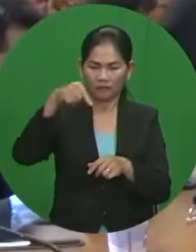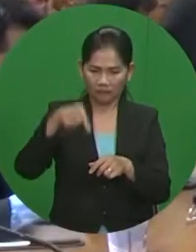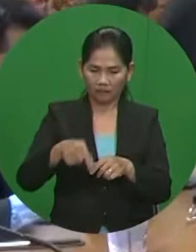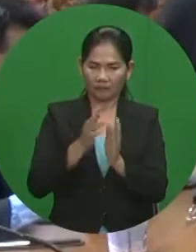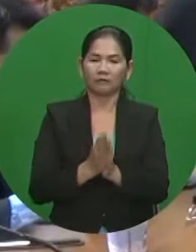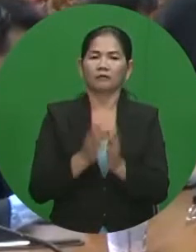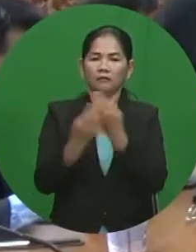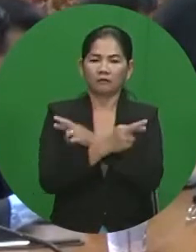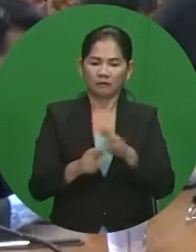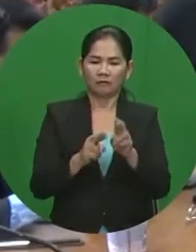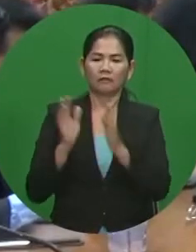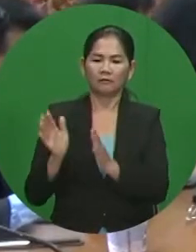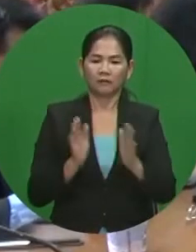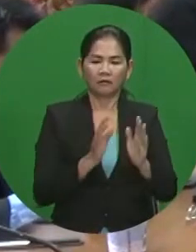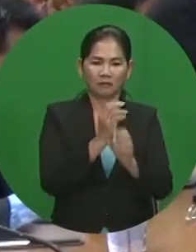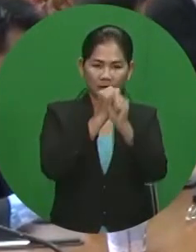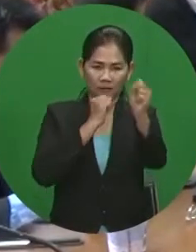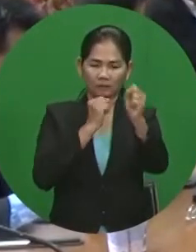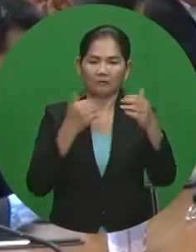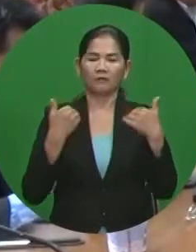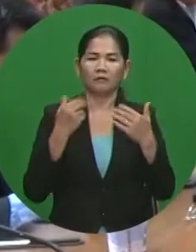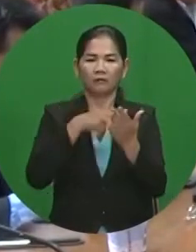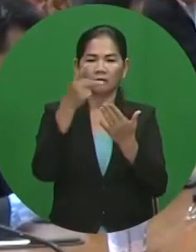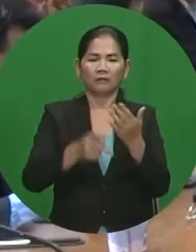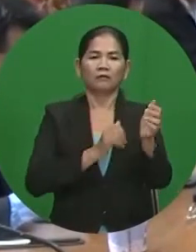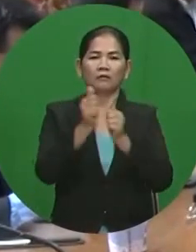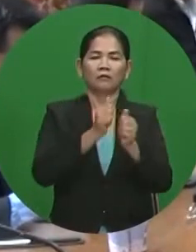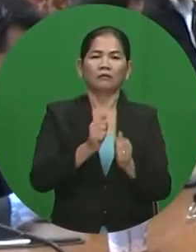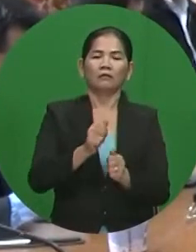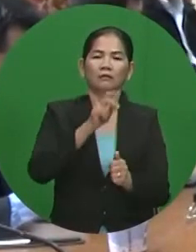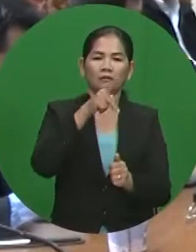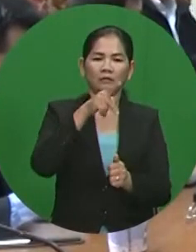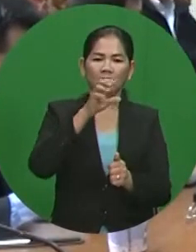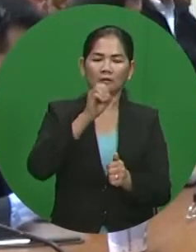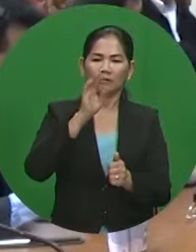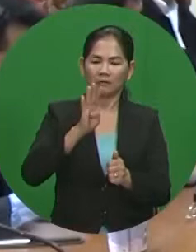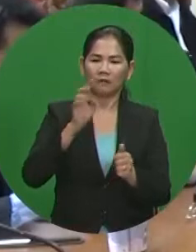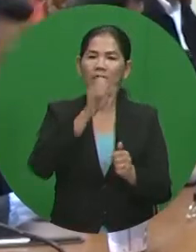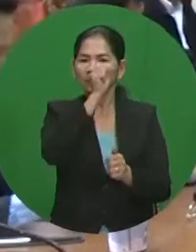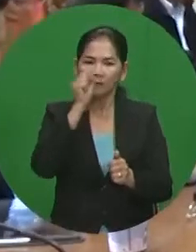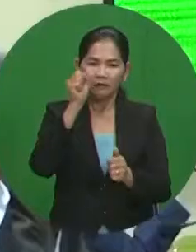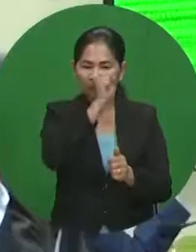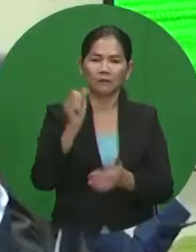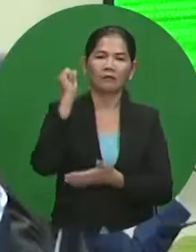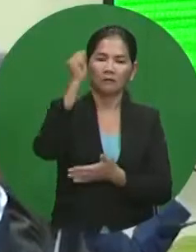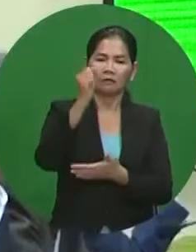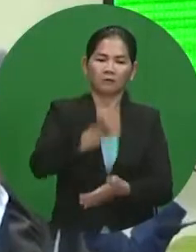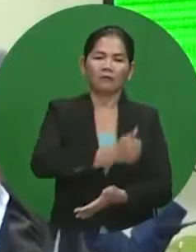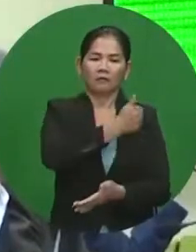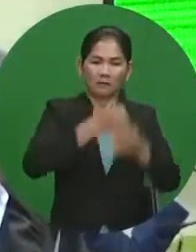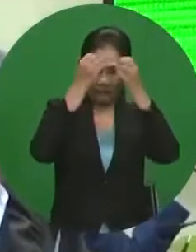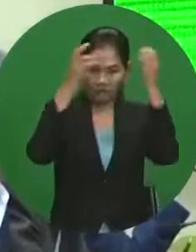ត្រូវត្រៀមរៀបចំការផ្សាយផ្ទាល់កម្មវិធីប្រកួតរ៉ូបូតនិងកម្មវិធីប្រឡងចម្រៀងពានរង្វាន់ក្រសួងព័ត៌មាន